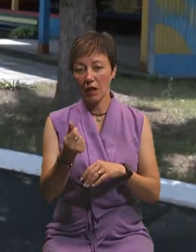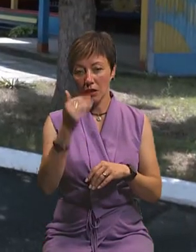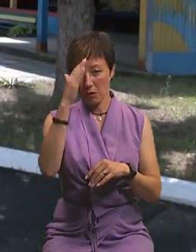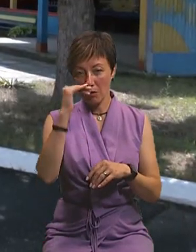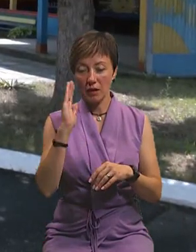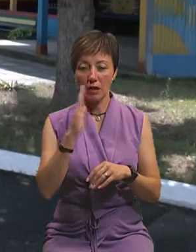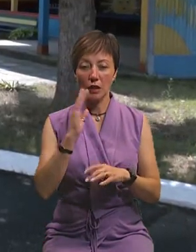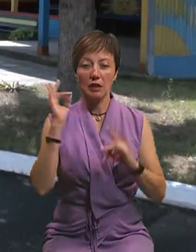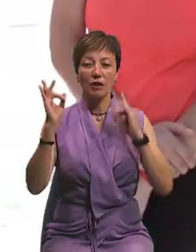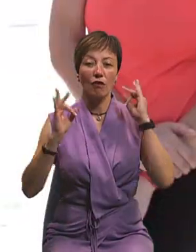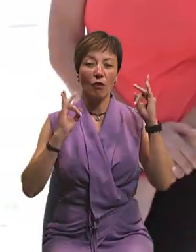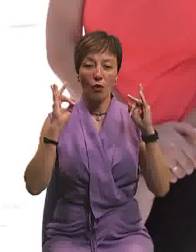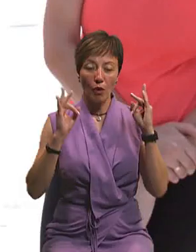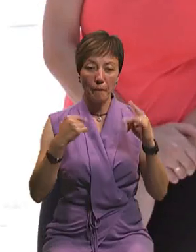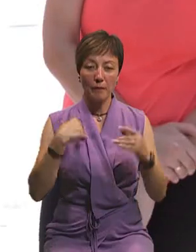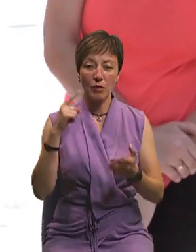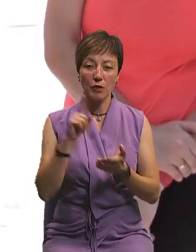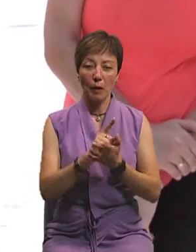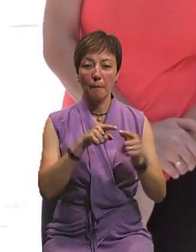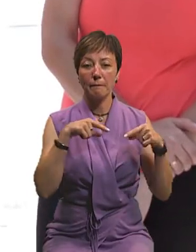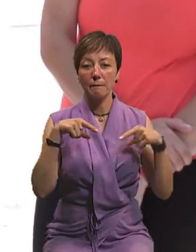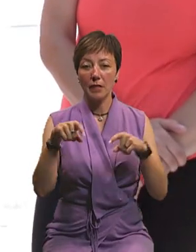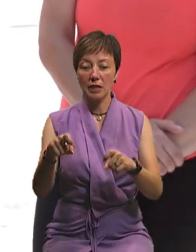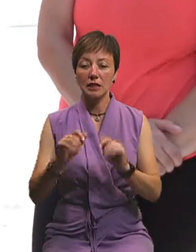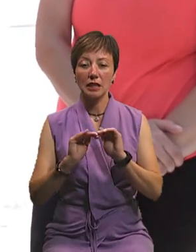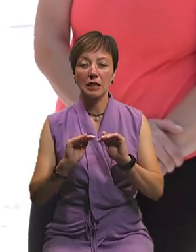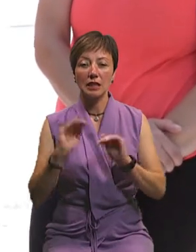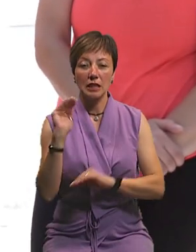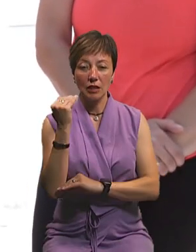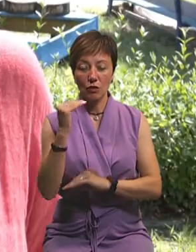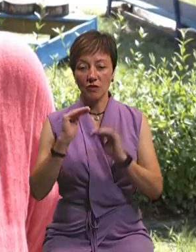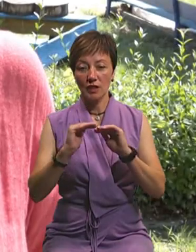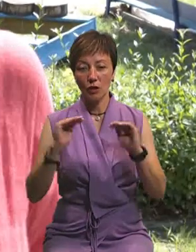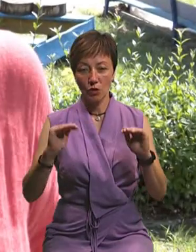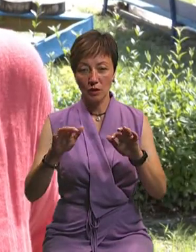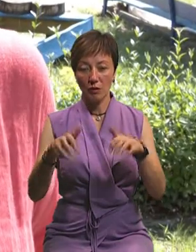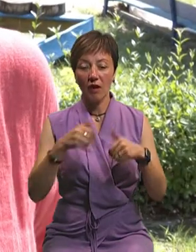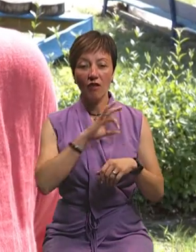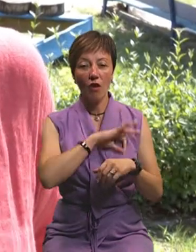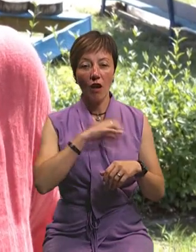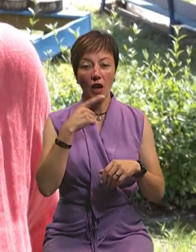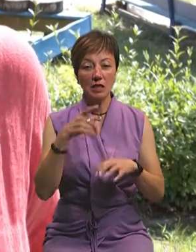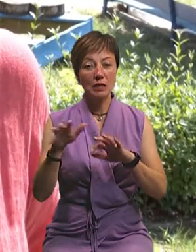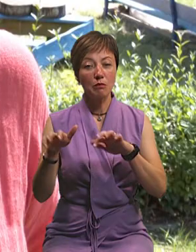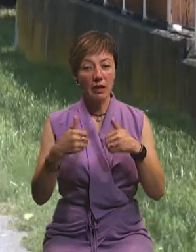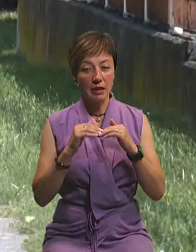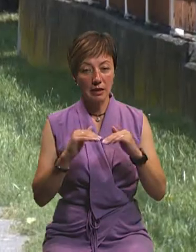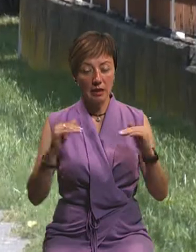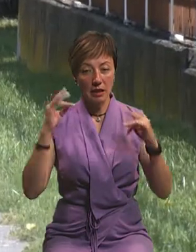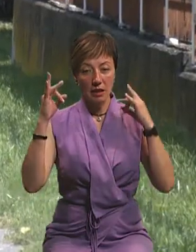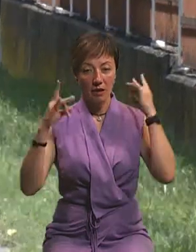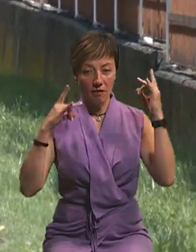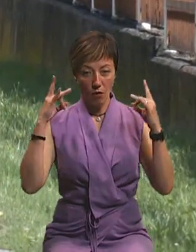під час повітряної тривоги Мені потрібно бігти за дитиною в садок і забирати її Вихователька каже забирати дітей під час